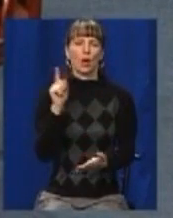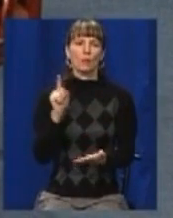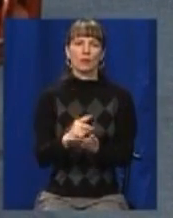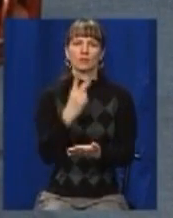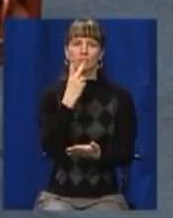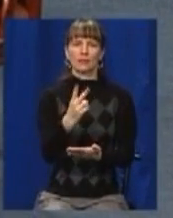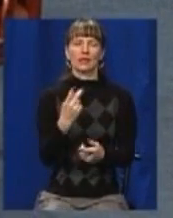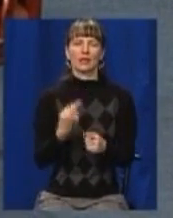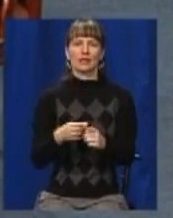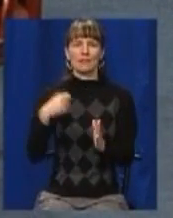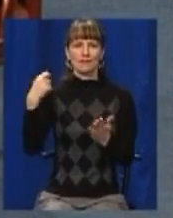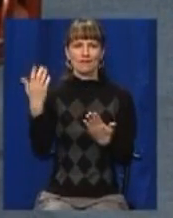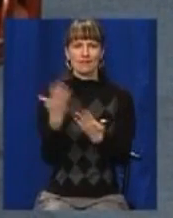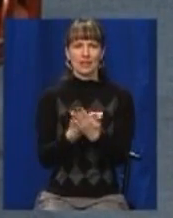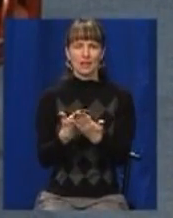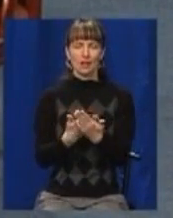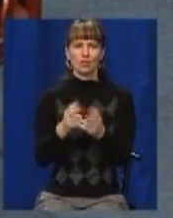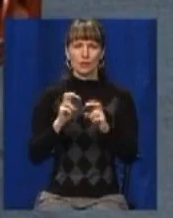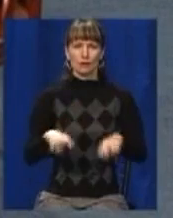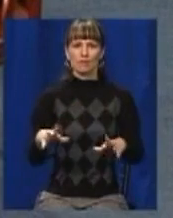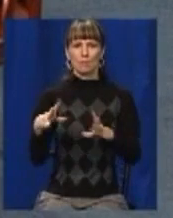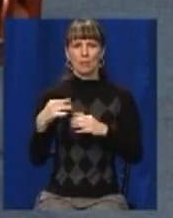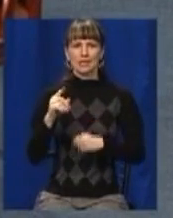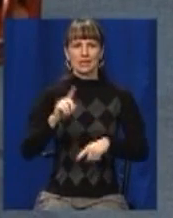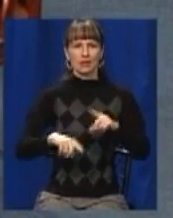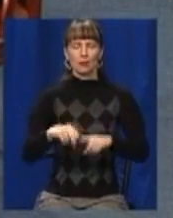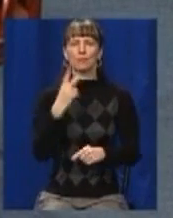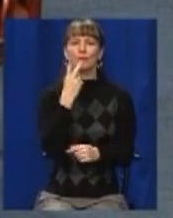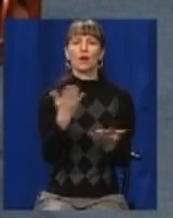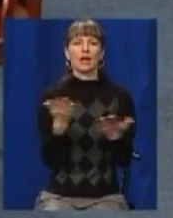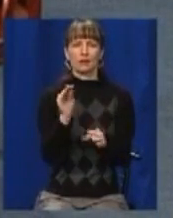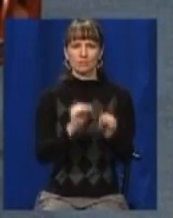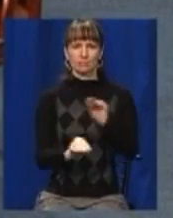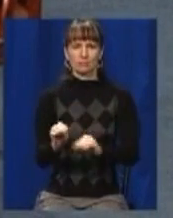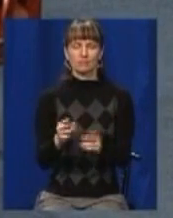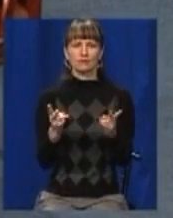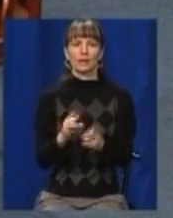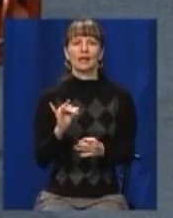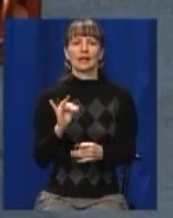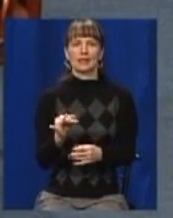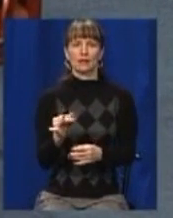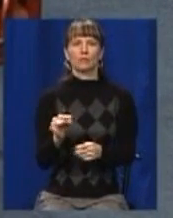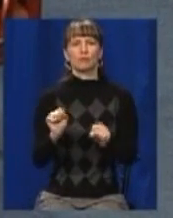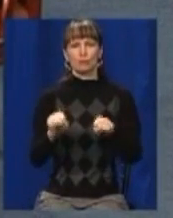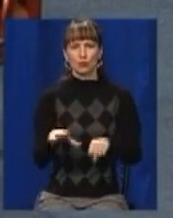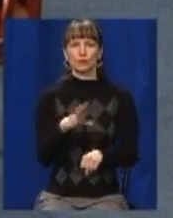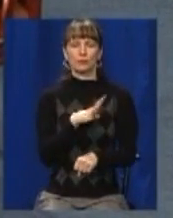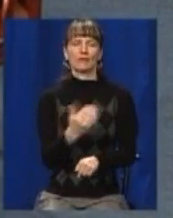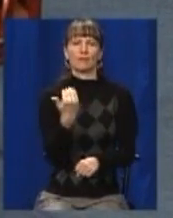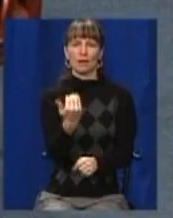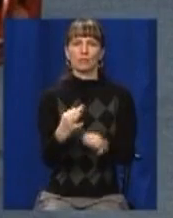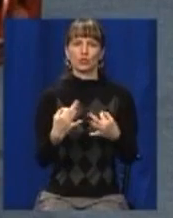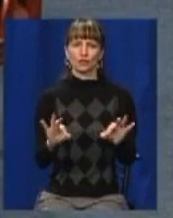перегляньте цей, знаєте, відеосюжет, наш наступний дослід разом з батьками, подивіться, які інгредієнти, ну і, можливо, вам дозволять його